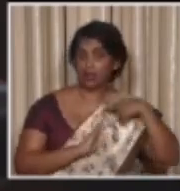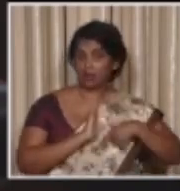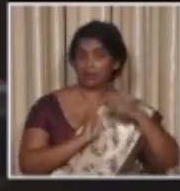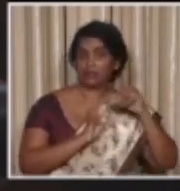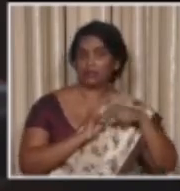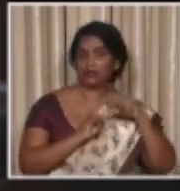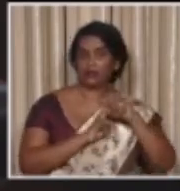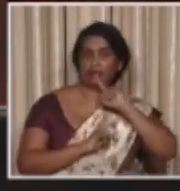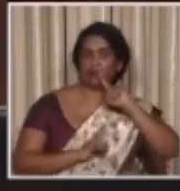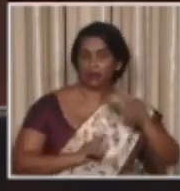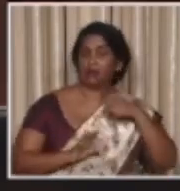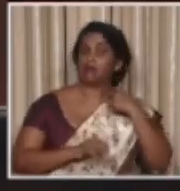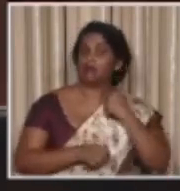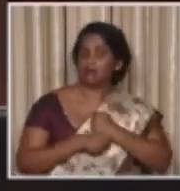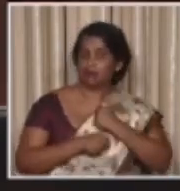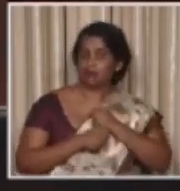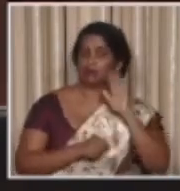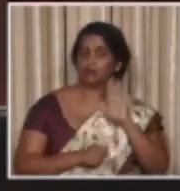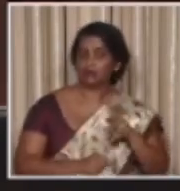கூறியவர்கள்